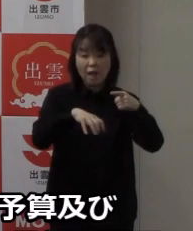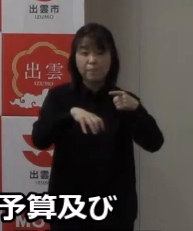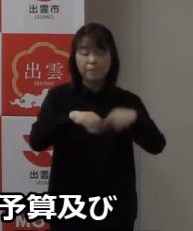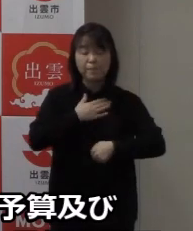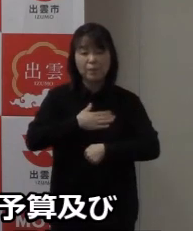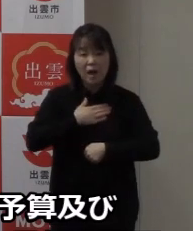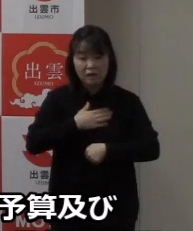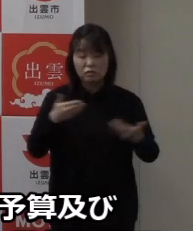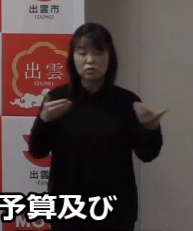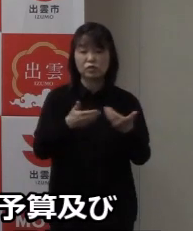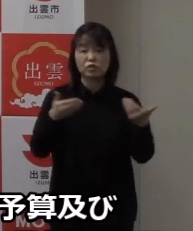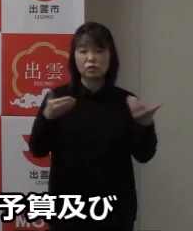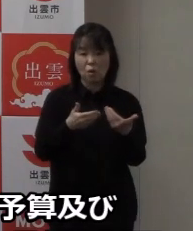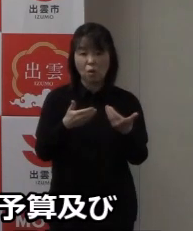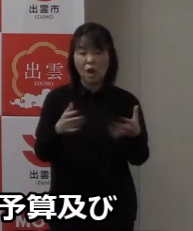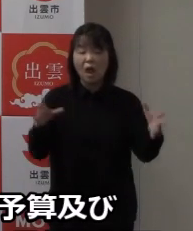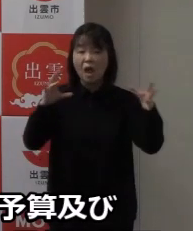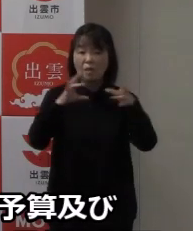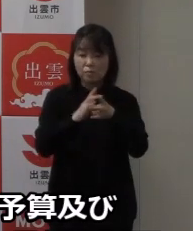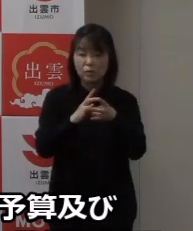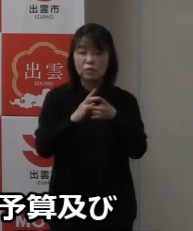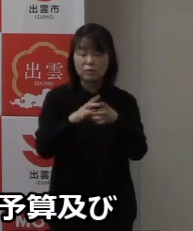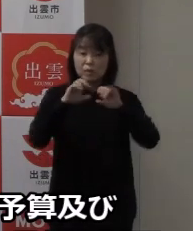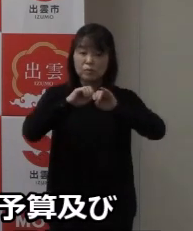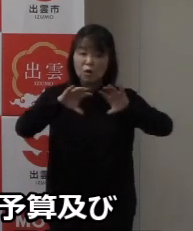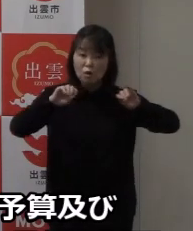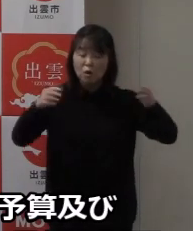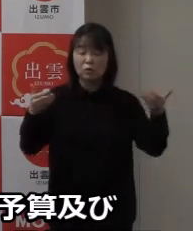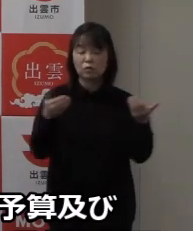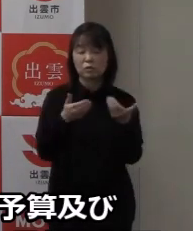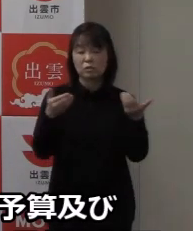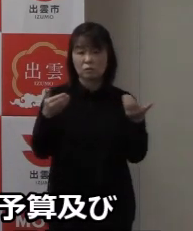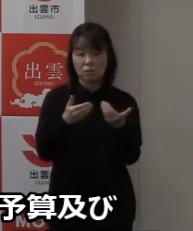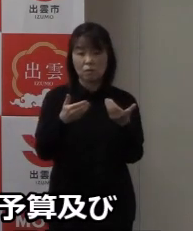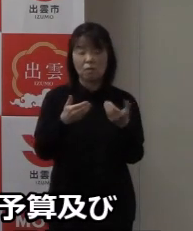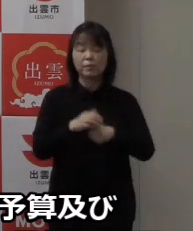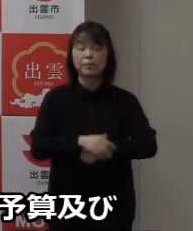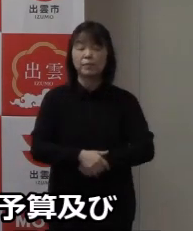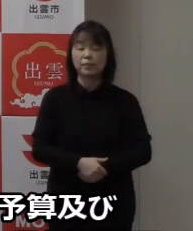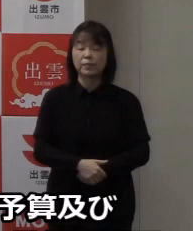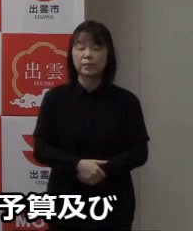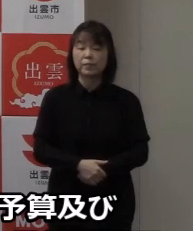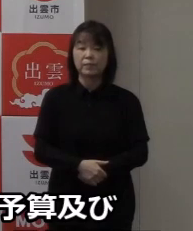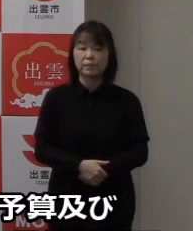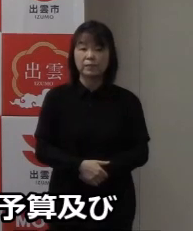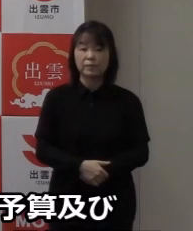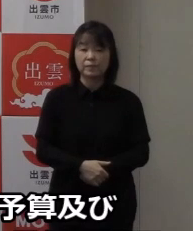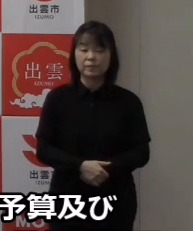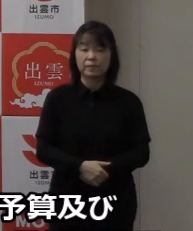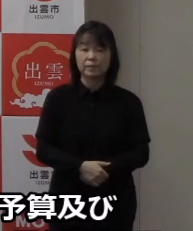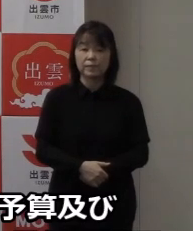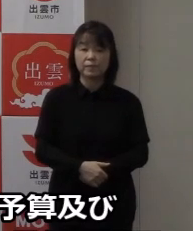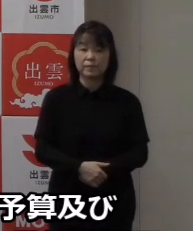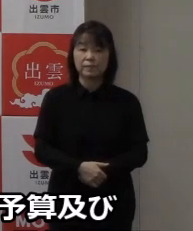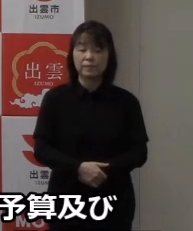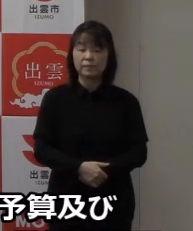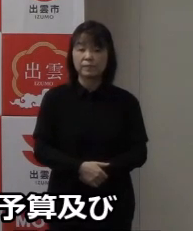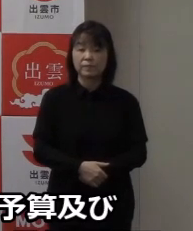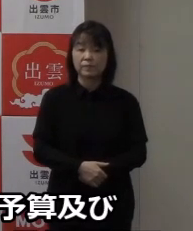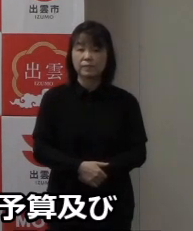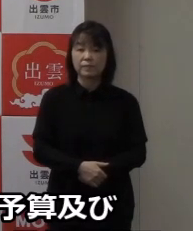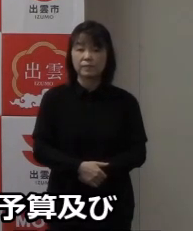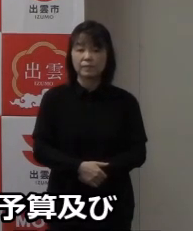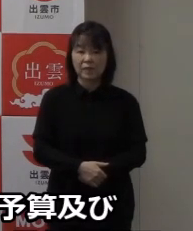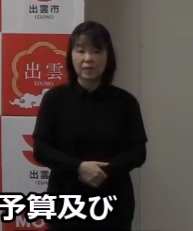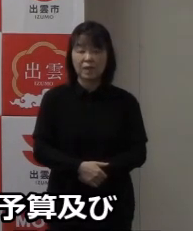結びデジタルプロモーション事業等に引き続き取り組んでまいりたいというふうに思っております。